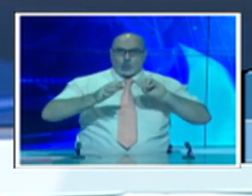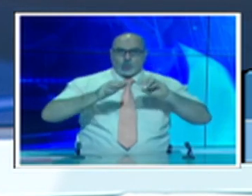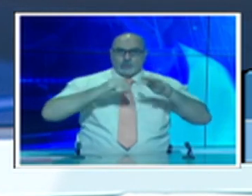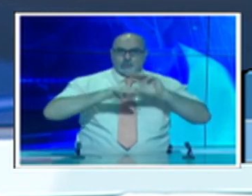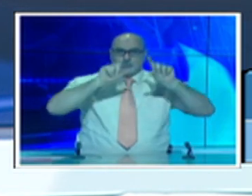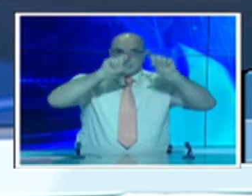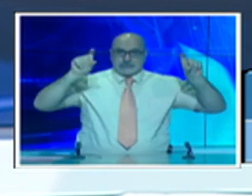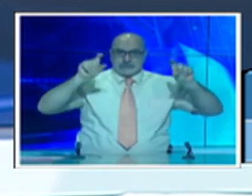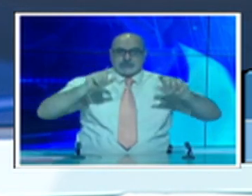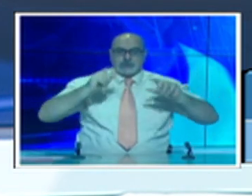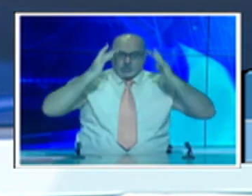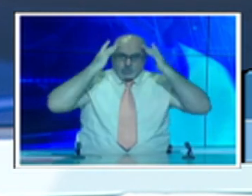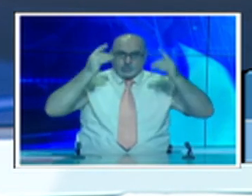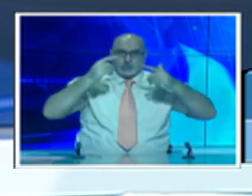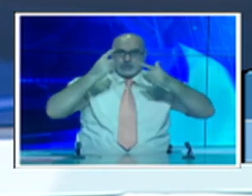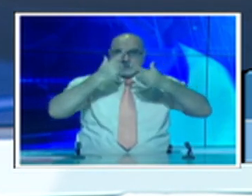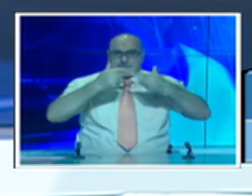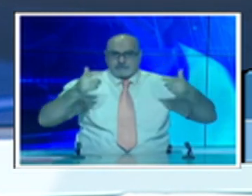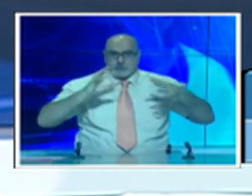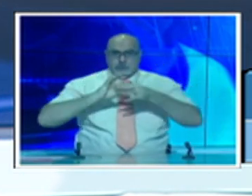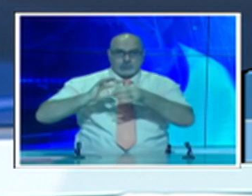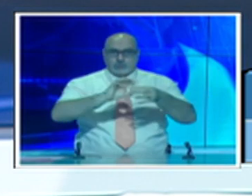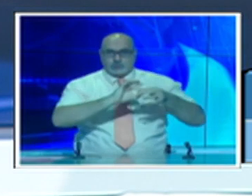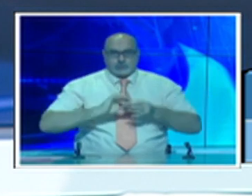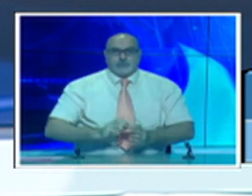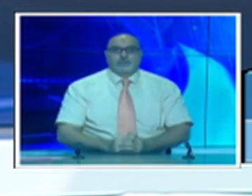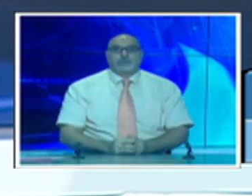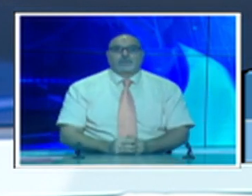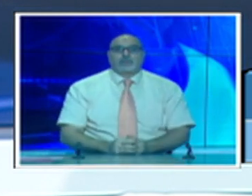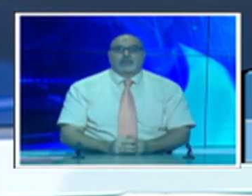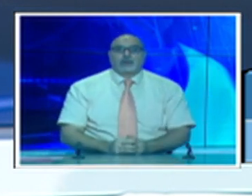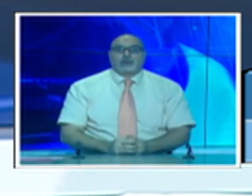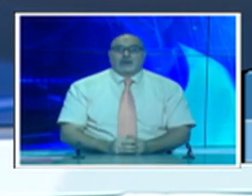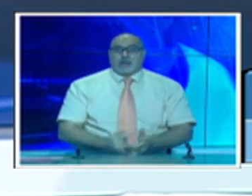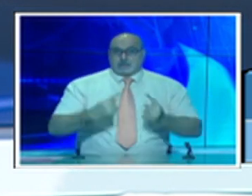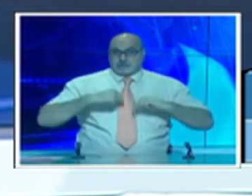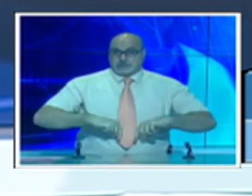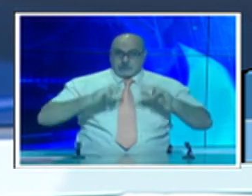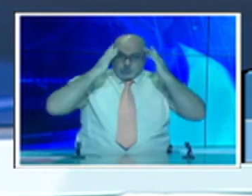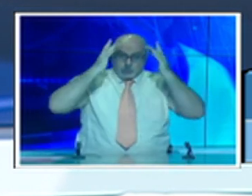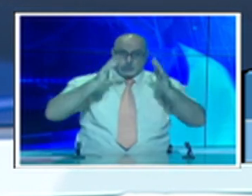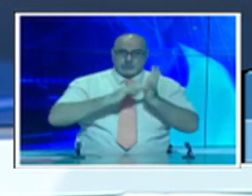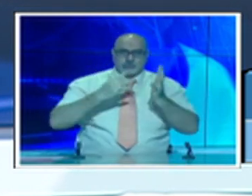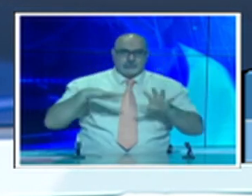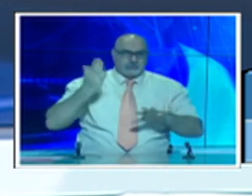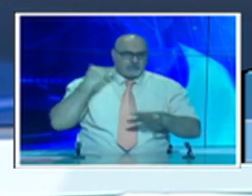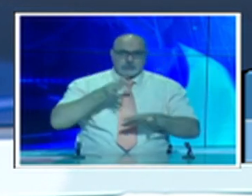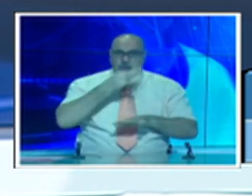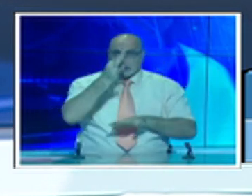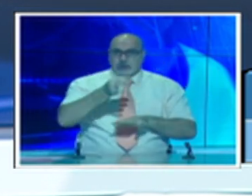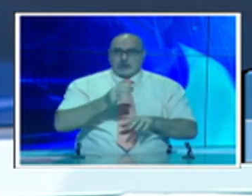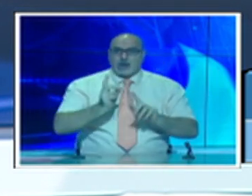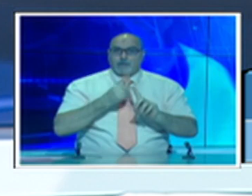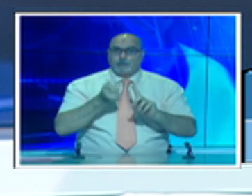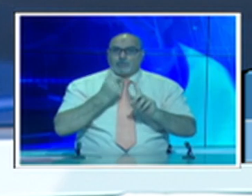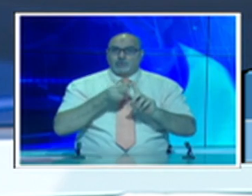تحت شعار ثقافتنا في تنوعنا ووحدتنا. هذا وأكدت بن دودة في وقت سابق على أهمية